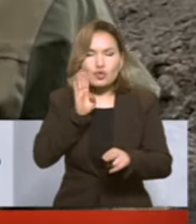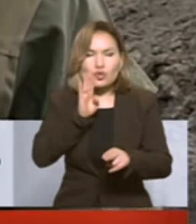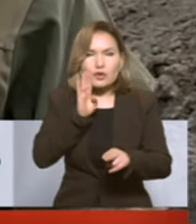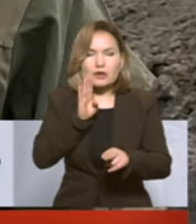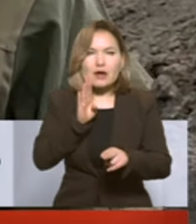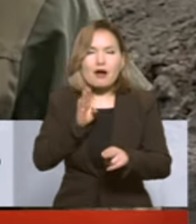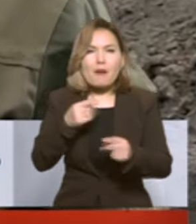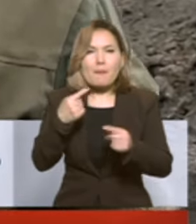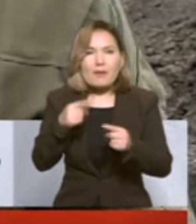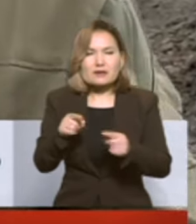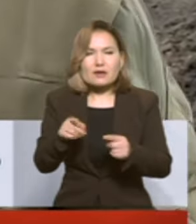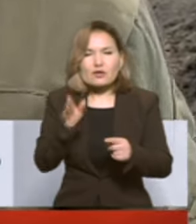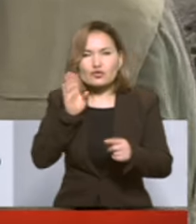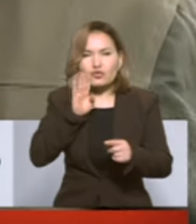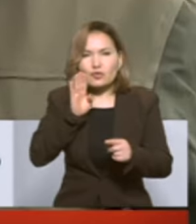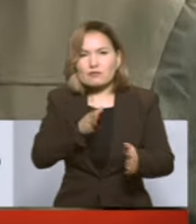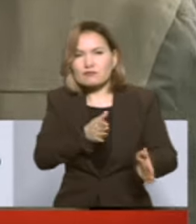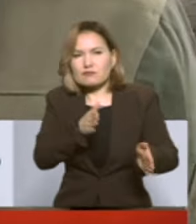шығарып,